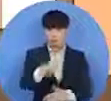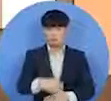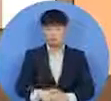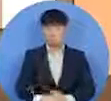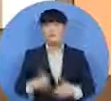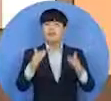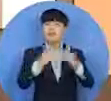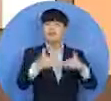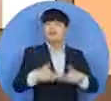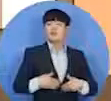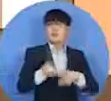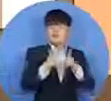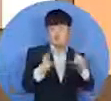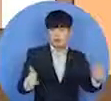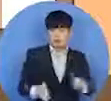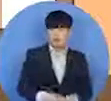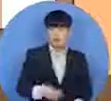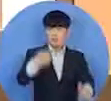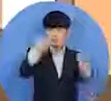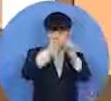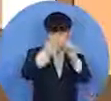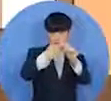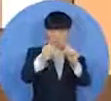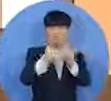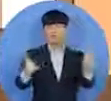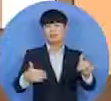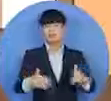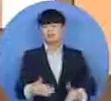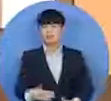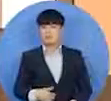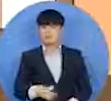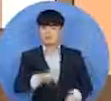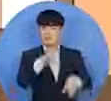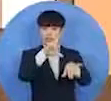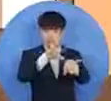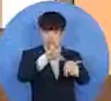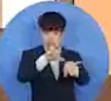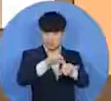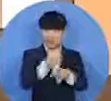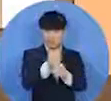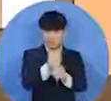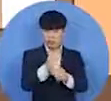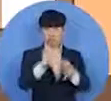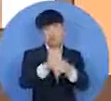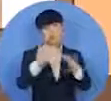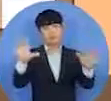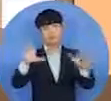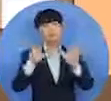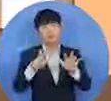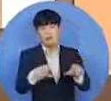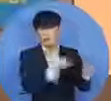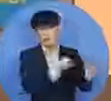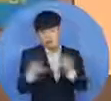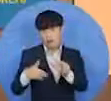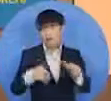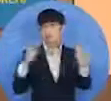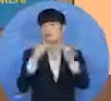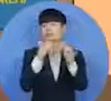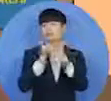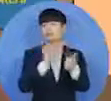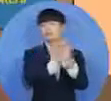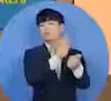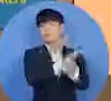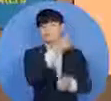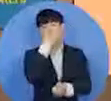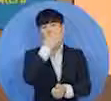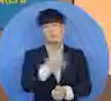이 제도는 주거 지원이 시급한 1순위 입주 대상자에게 입주자 모집 시기와 관계없이 곧바로 전세임대